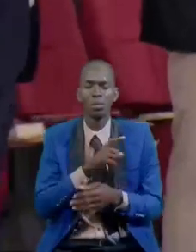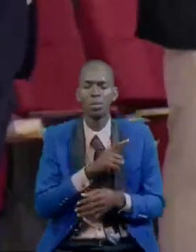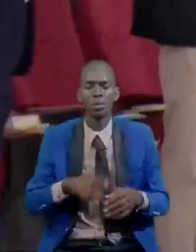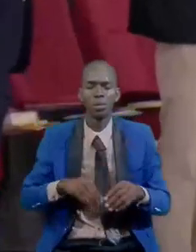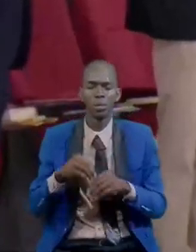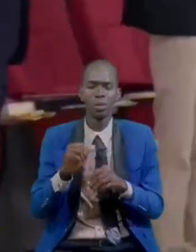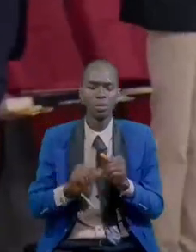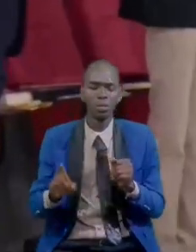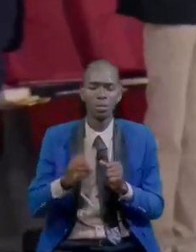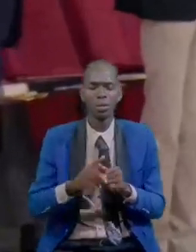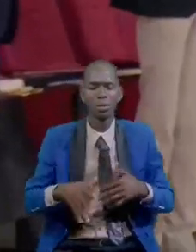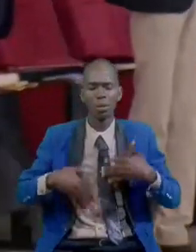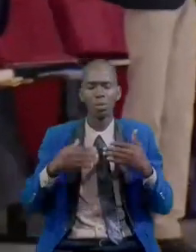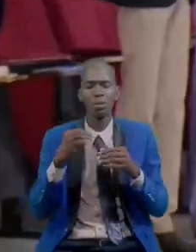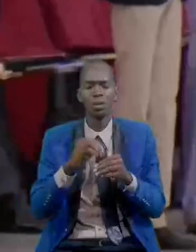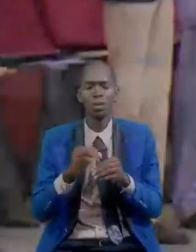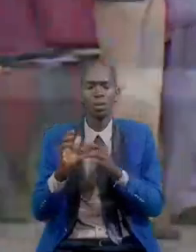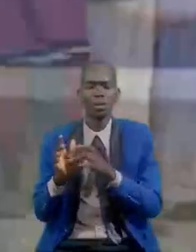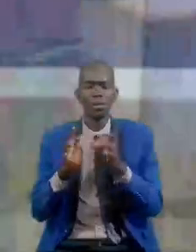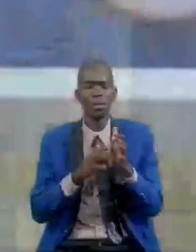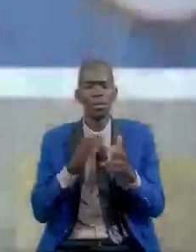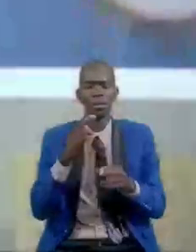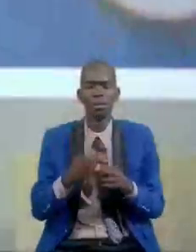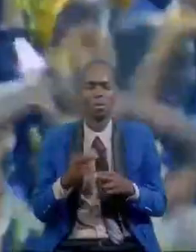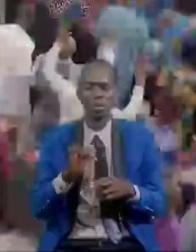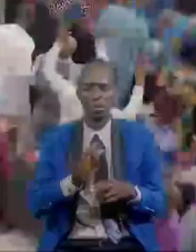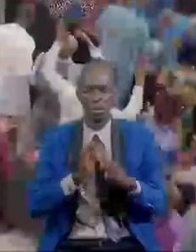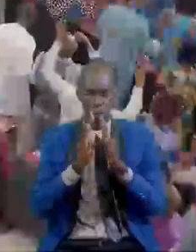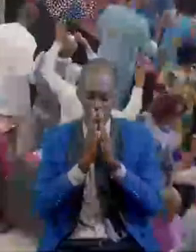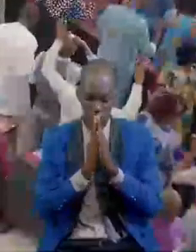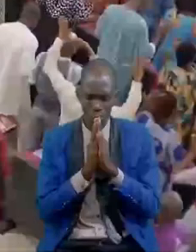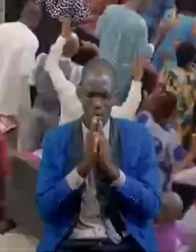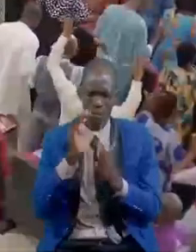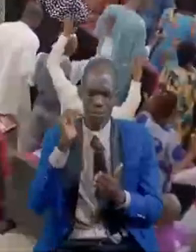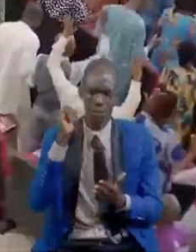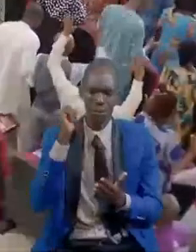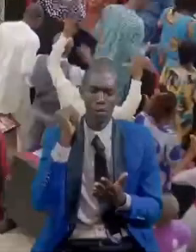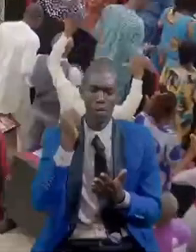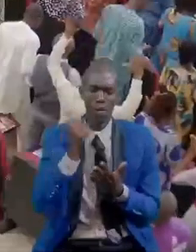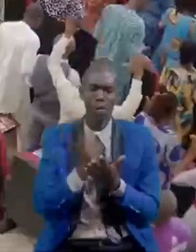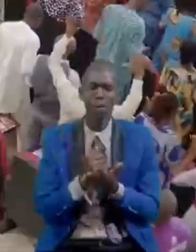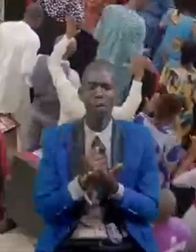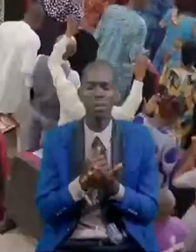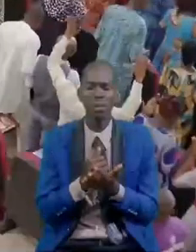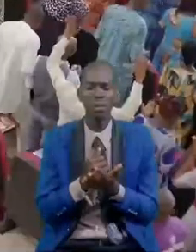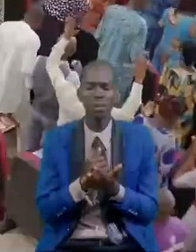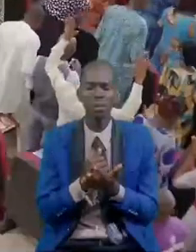Confirme-le dans chaque vie. Au nom de Jésus, nous prions.